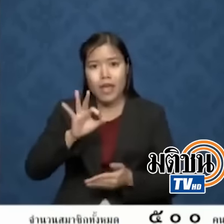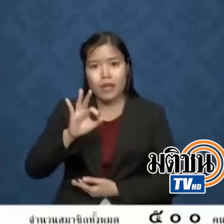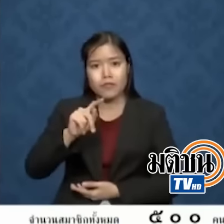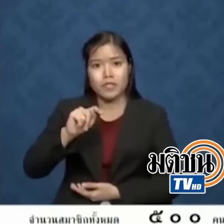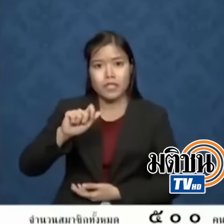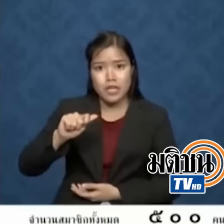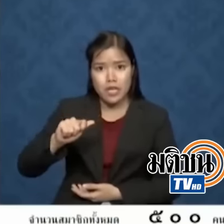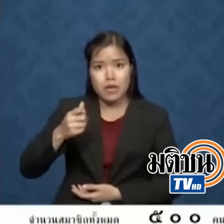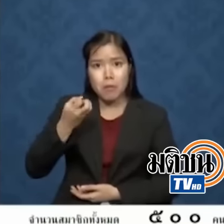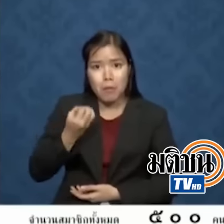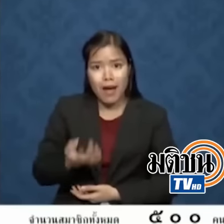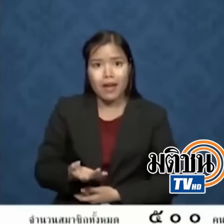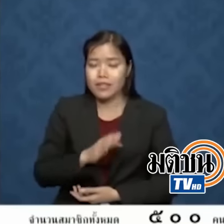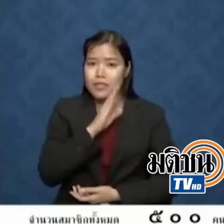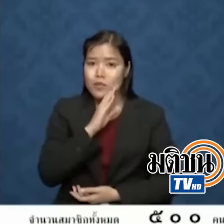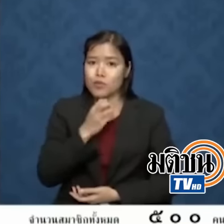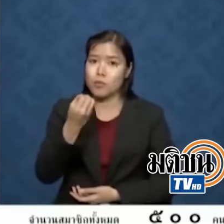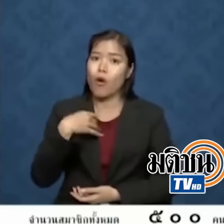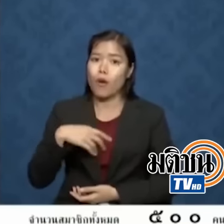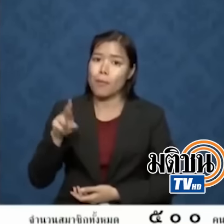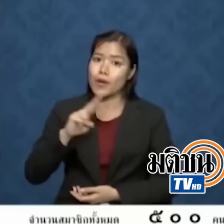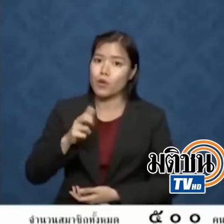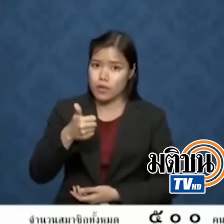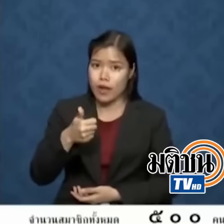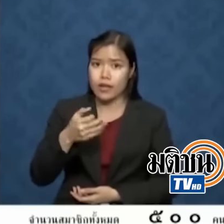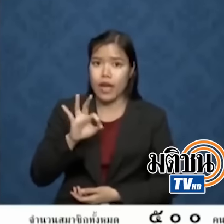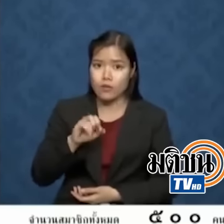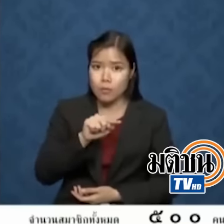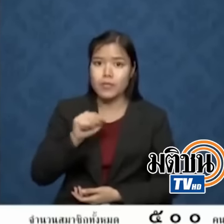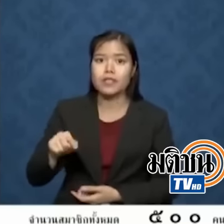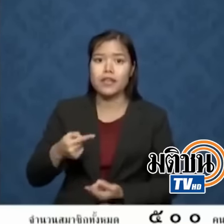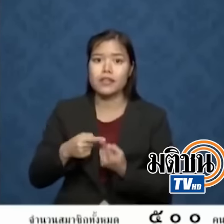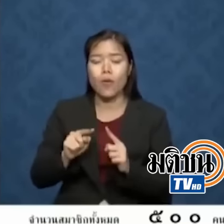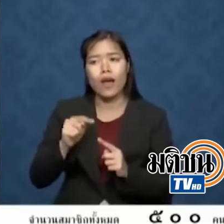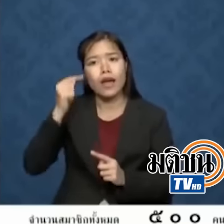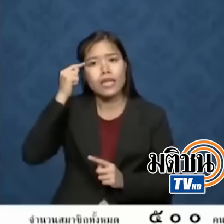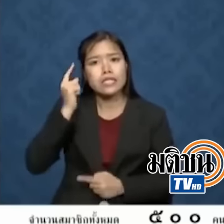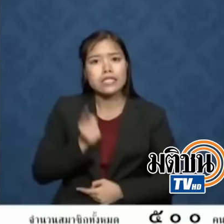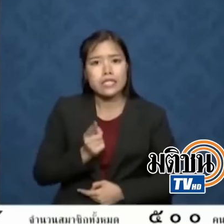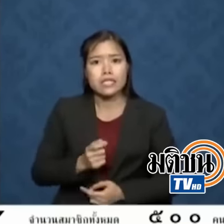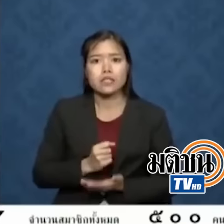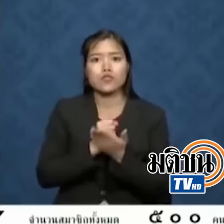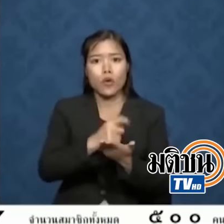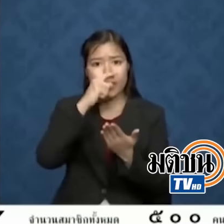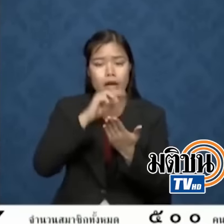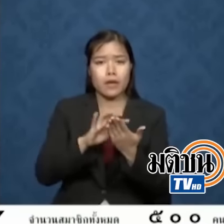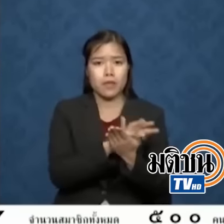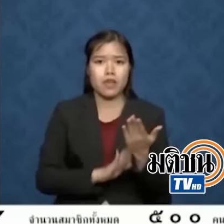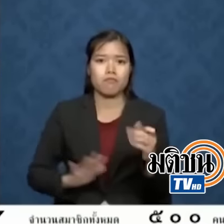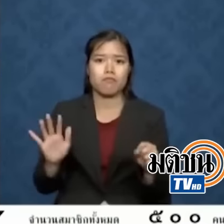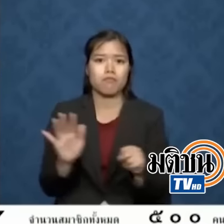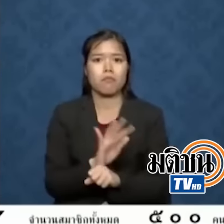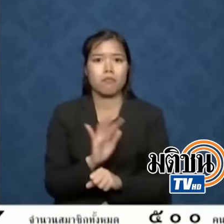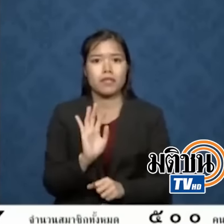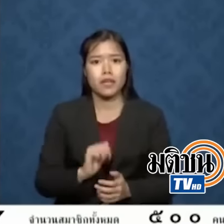ชน์ได้ 90% มันก็ไม่ได้การันตีว่าประเทศได้ประโยชน์และประการสุดท้ายครับถ้าท่านเชื่อ